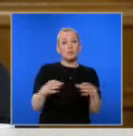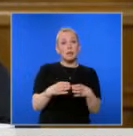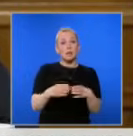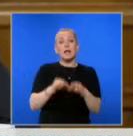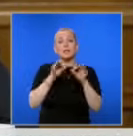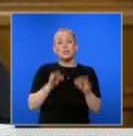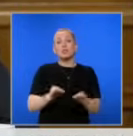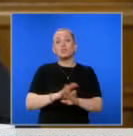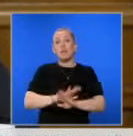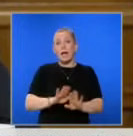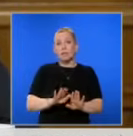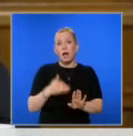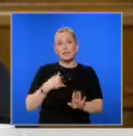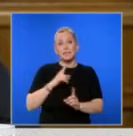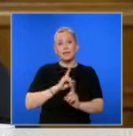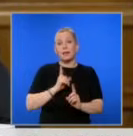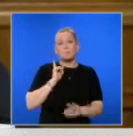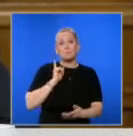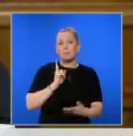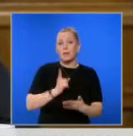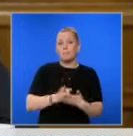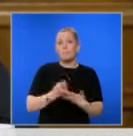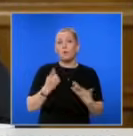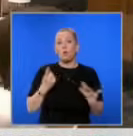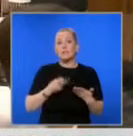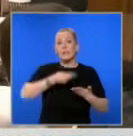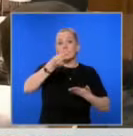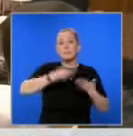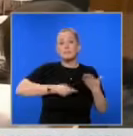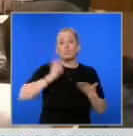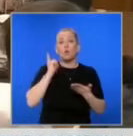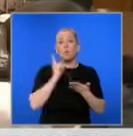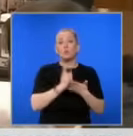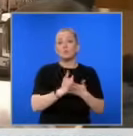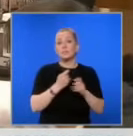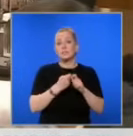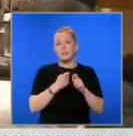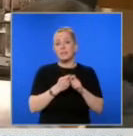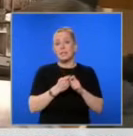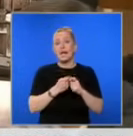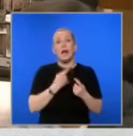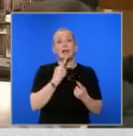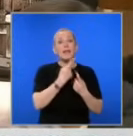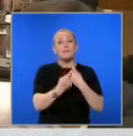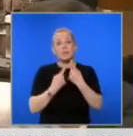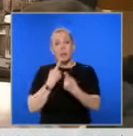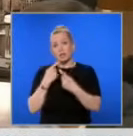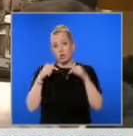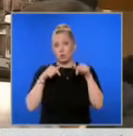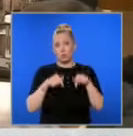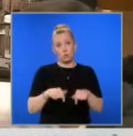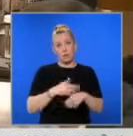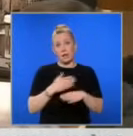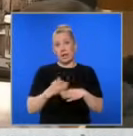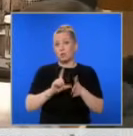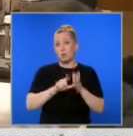категорично ясно, аз не мога да разпиша указ за провеждане на референдум. Така че наистина, тук е крайно